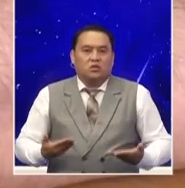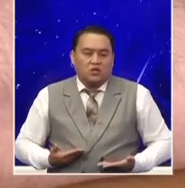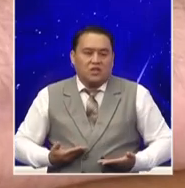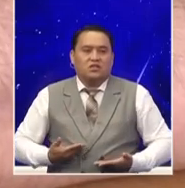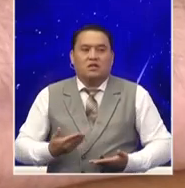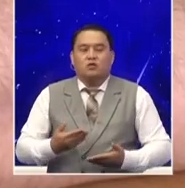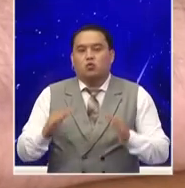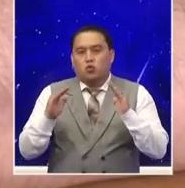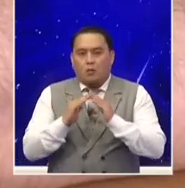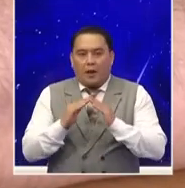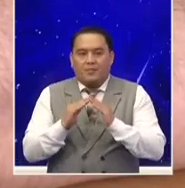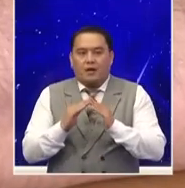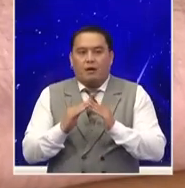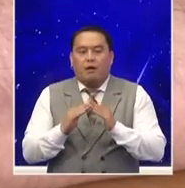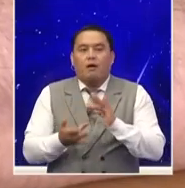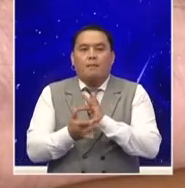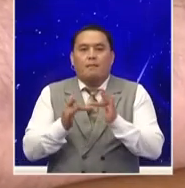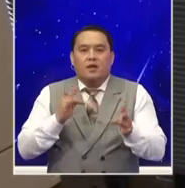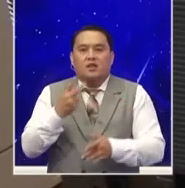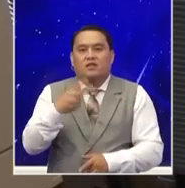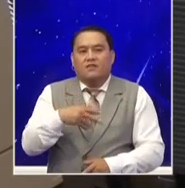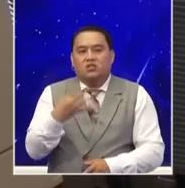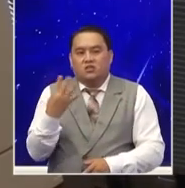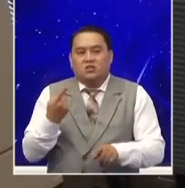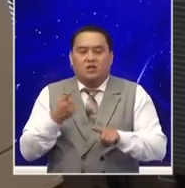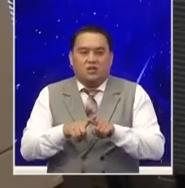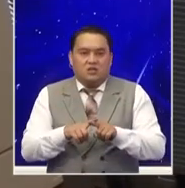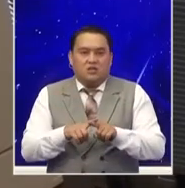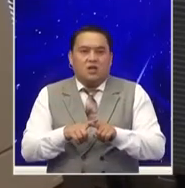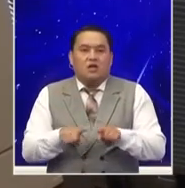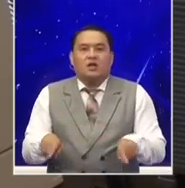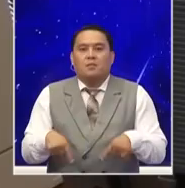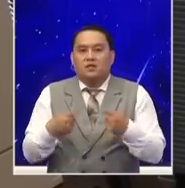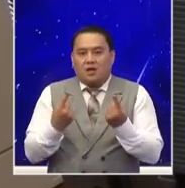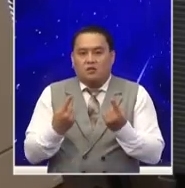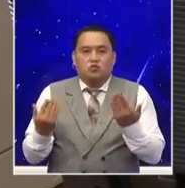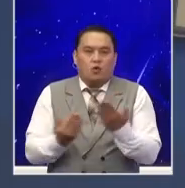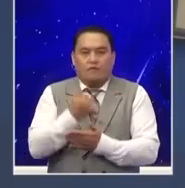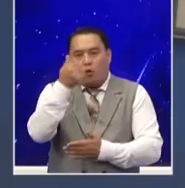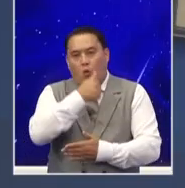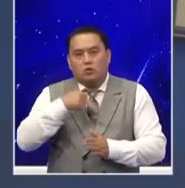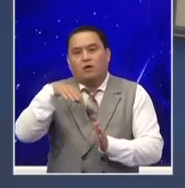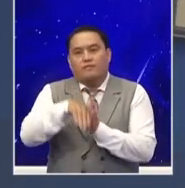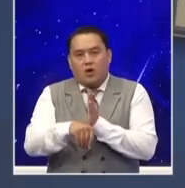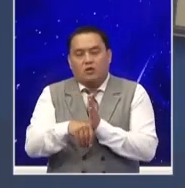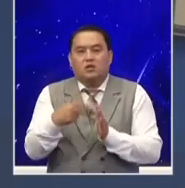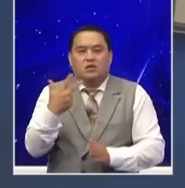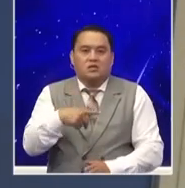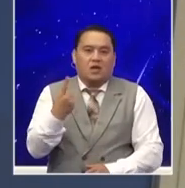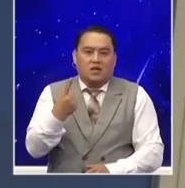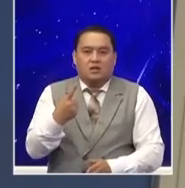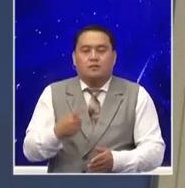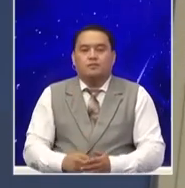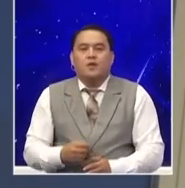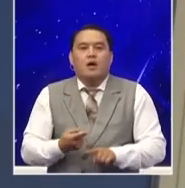предметы, не выходя из дома. Пока на портале 24 вида технических средств реабилитации. С нового года в перечень войдет еще 31